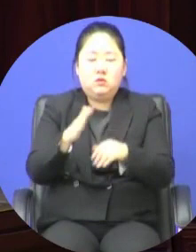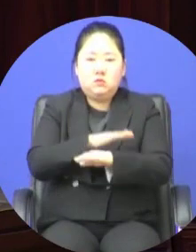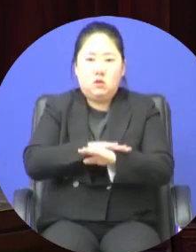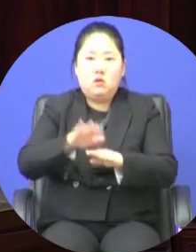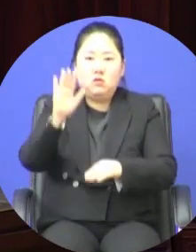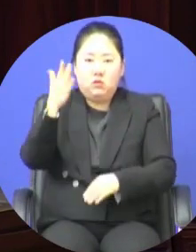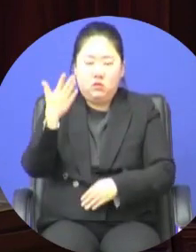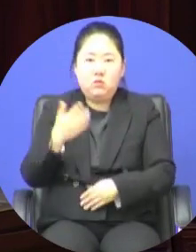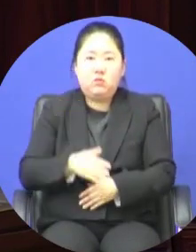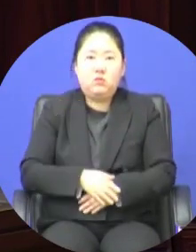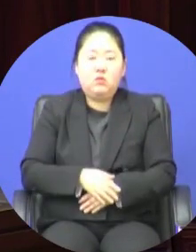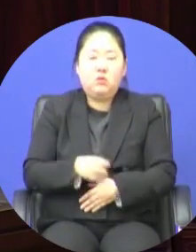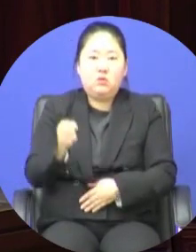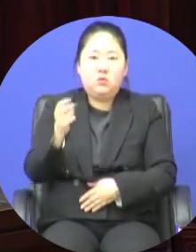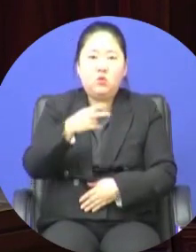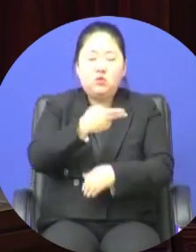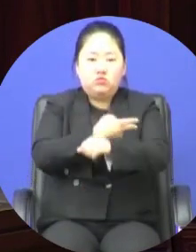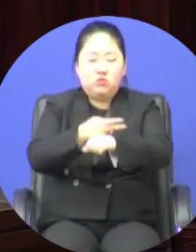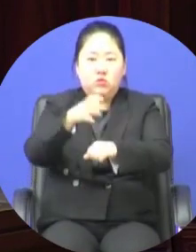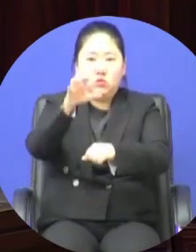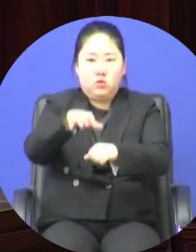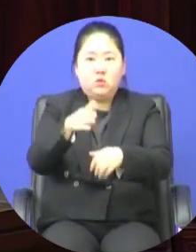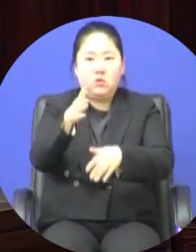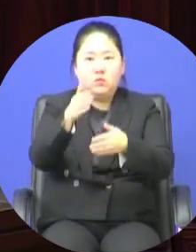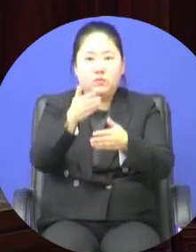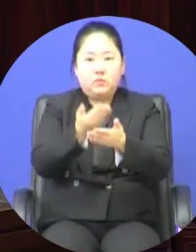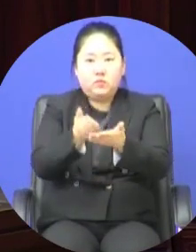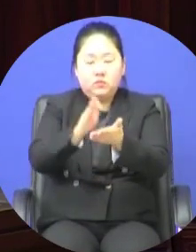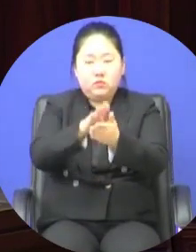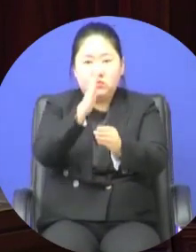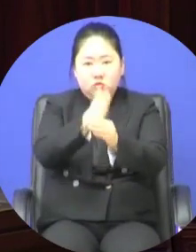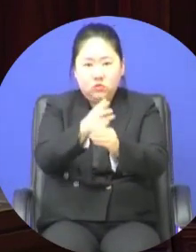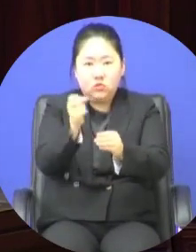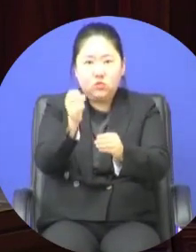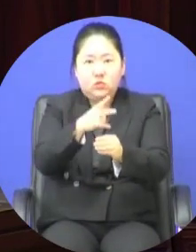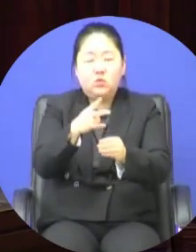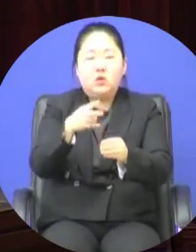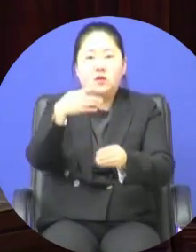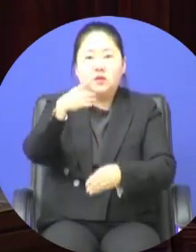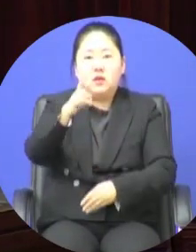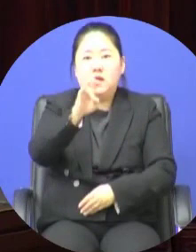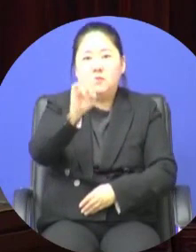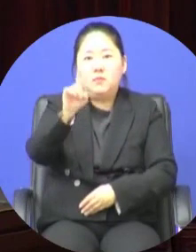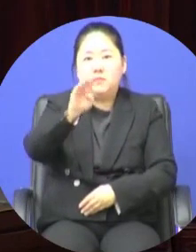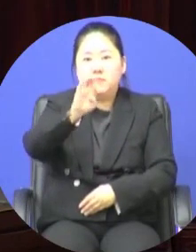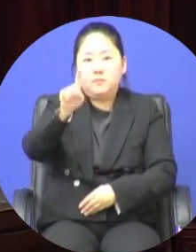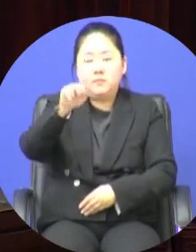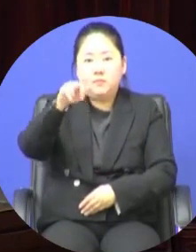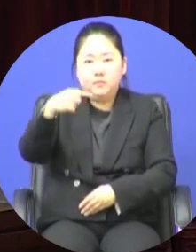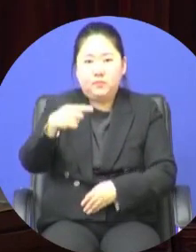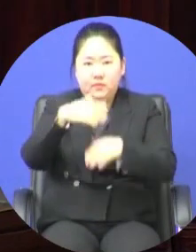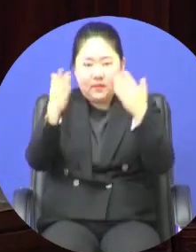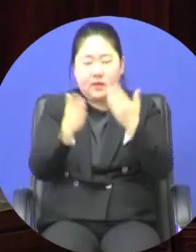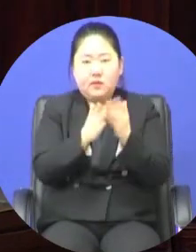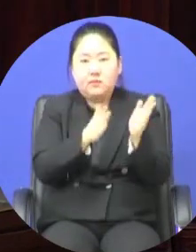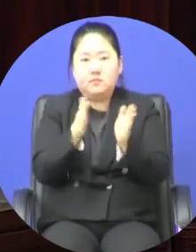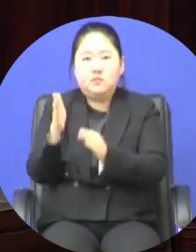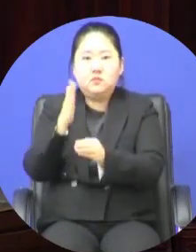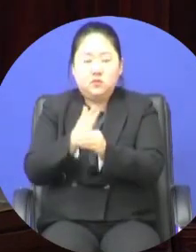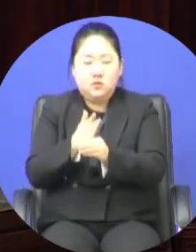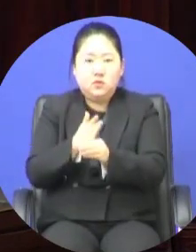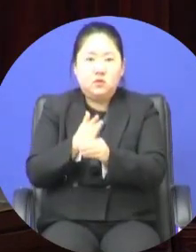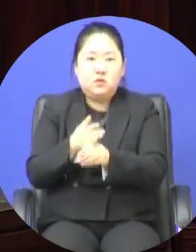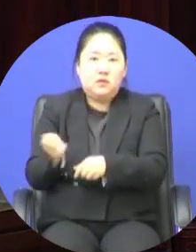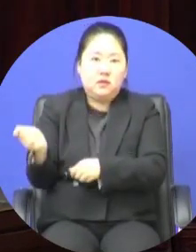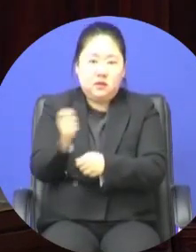시내권 수영장은 공사를 시작했고, 서한성 스포츠파크 조성 사업은 실시 설계 마무리에 있습니다. 테니스장과